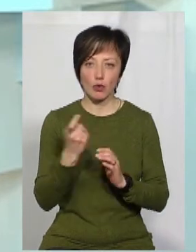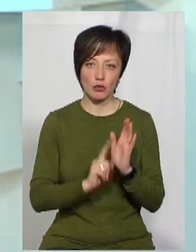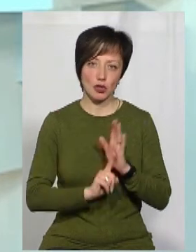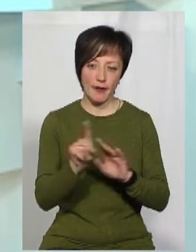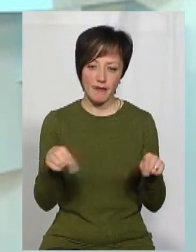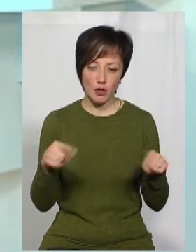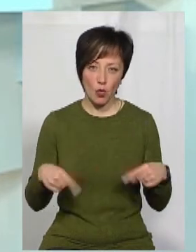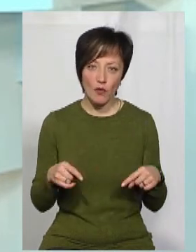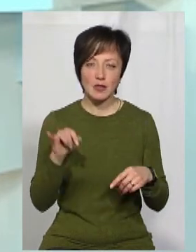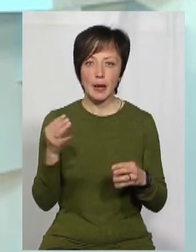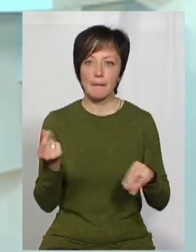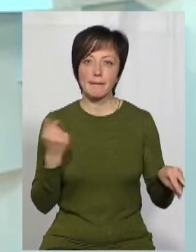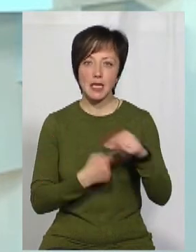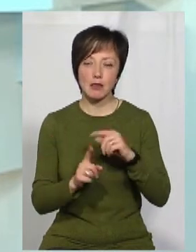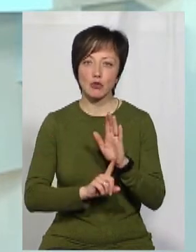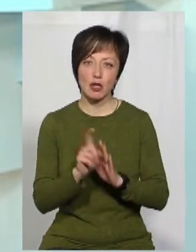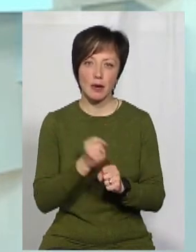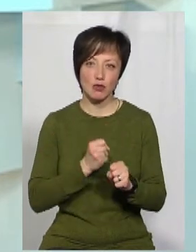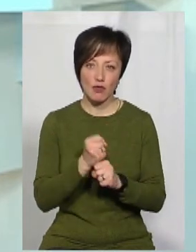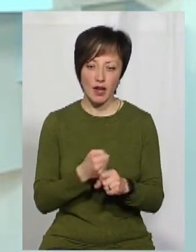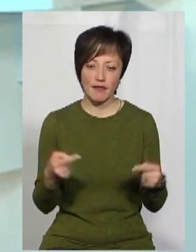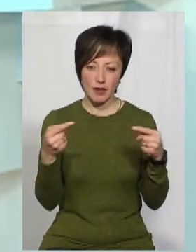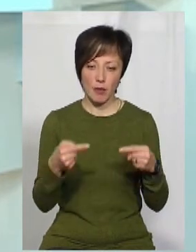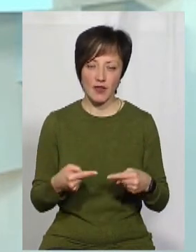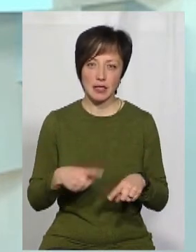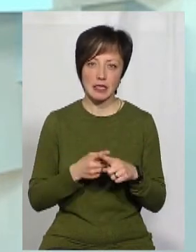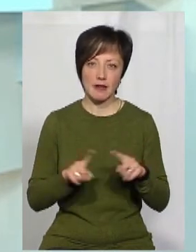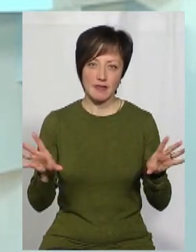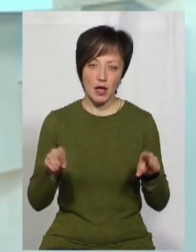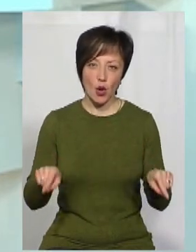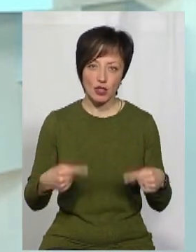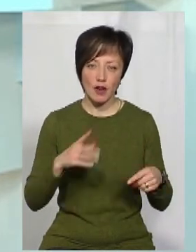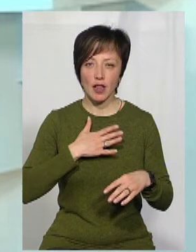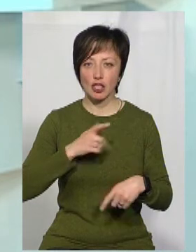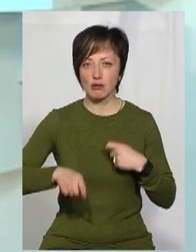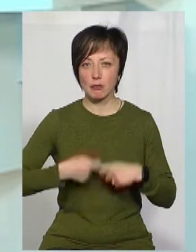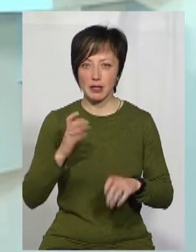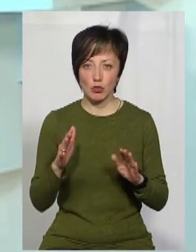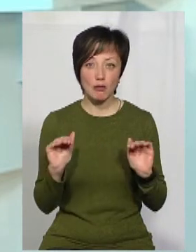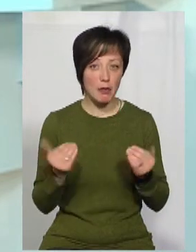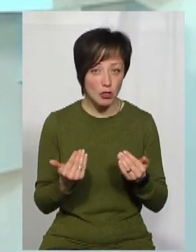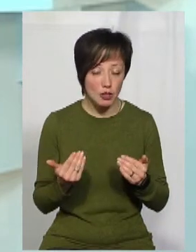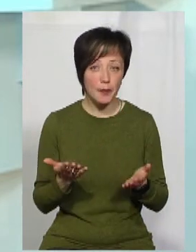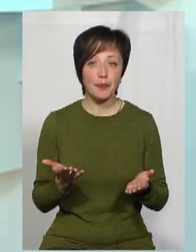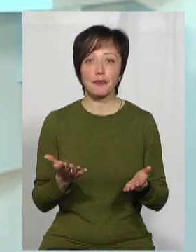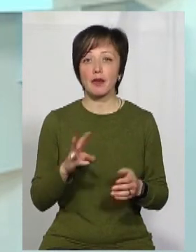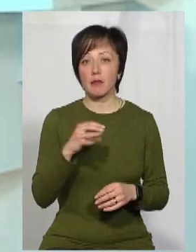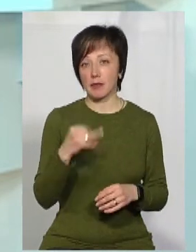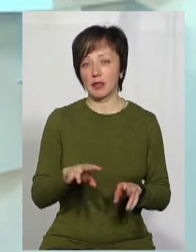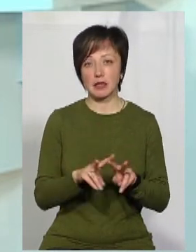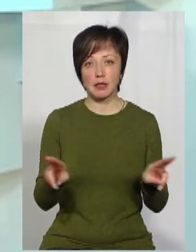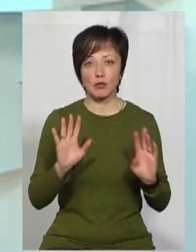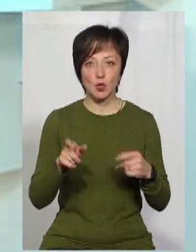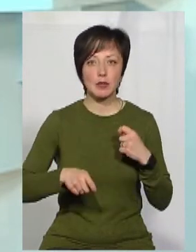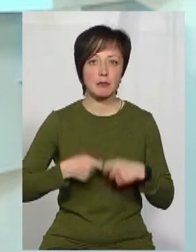почне відновлюватись і бізнес почне працювати, відповідно це все оживе. І наші збитки будуть менші. Ми прогнозуємо, що в травні в нас так